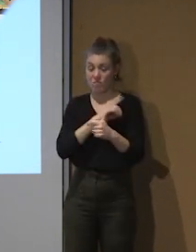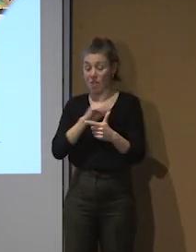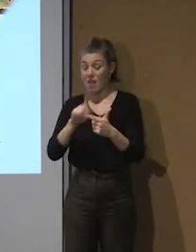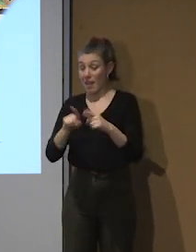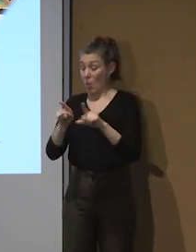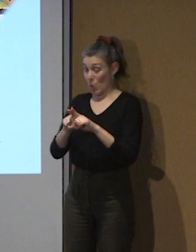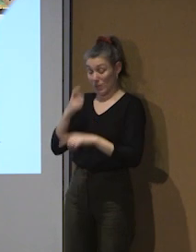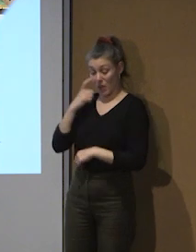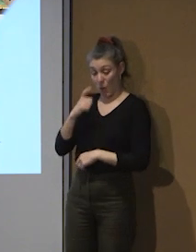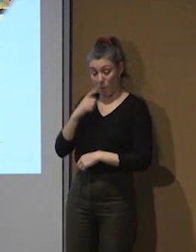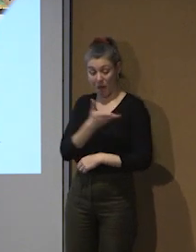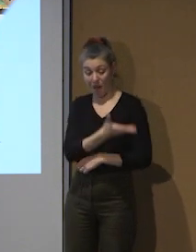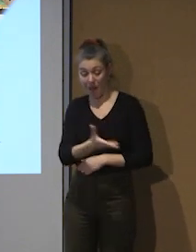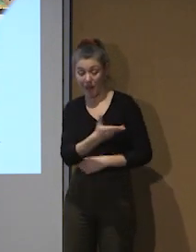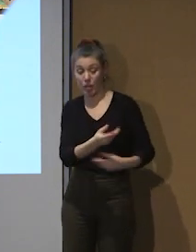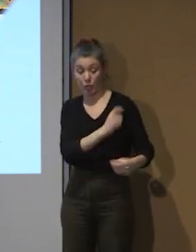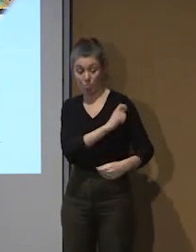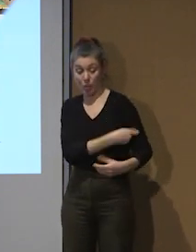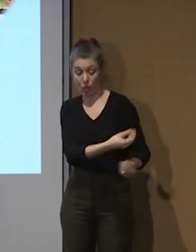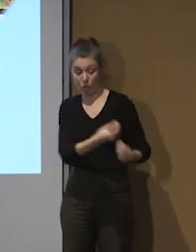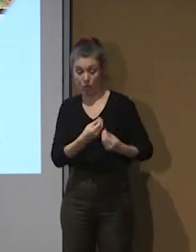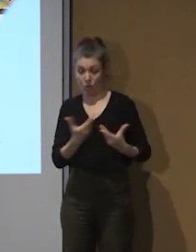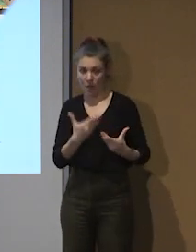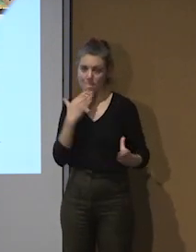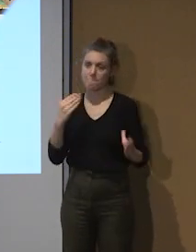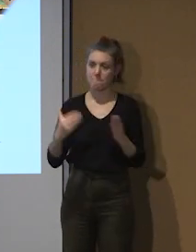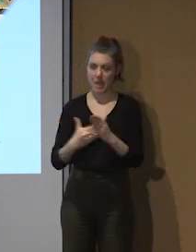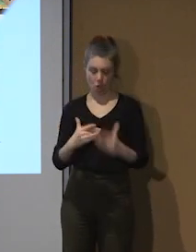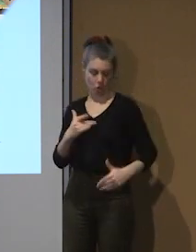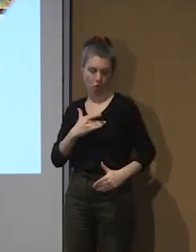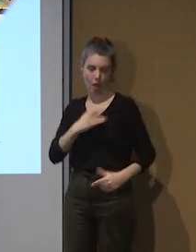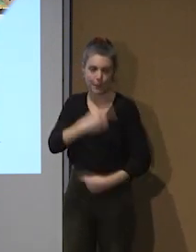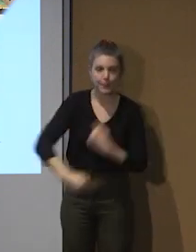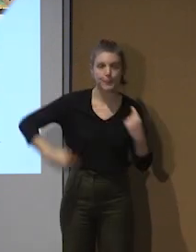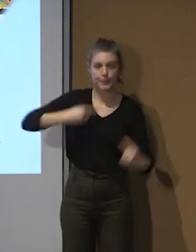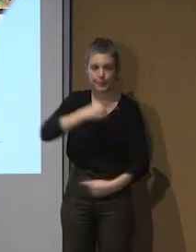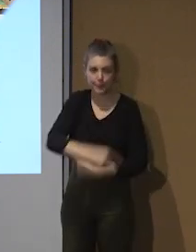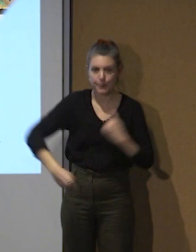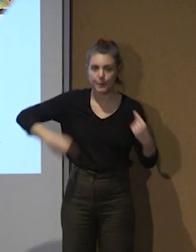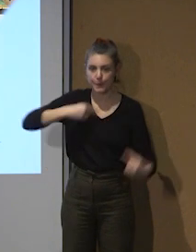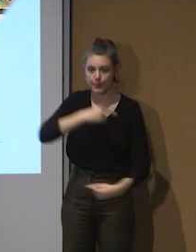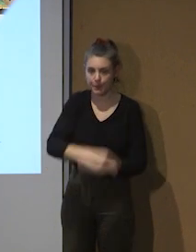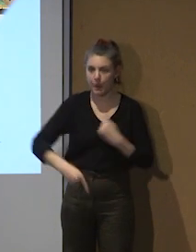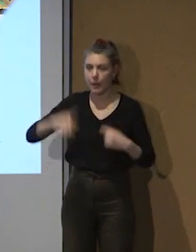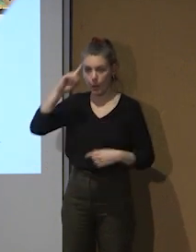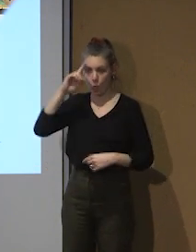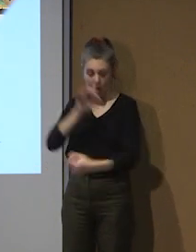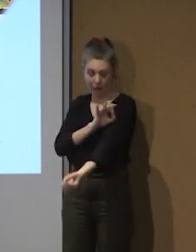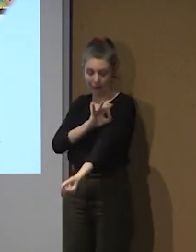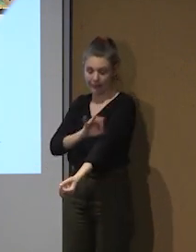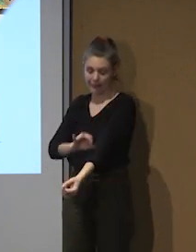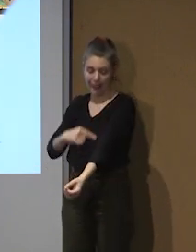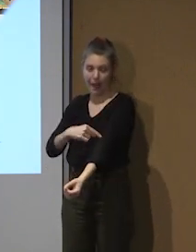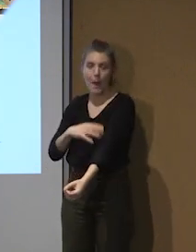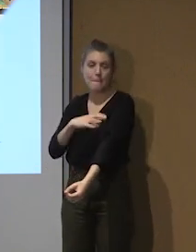effet bénéfique, ça va être au niveau du système cardiovasculaire. Alors, au niveau de la pression artérielle, déjà, quand on fait une activité physique, on a